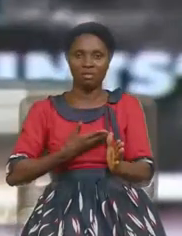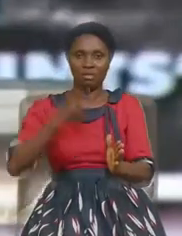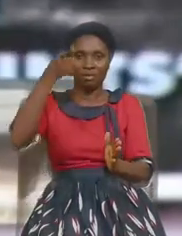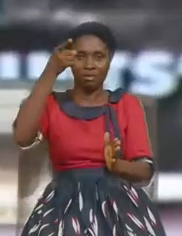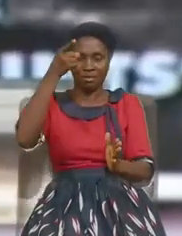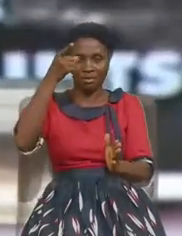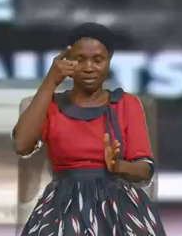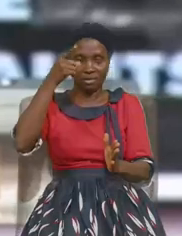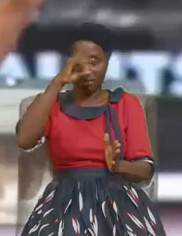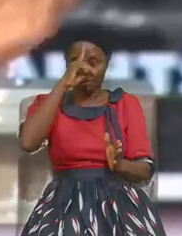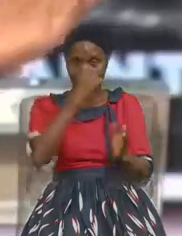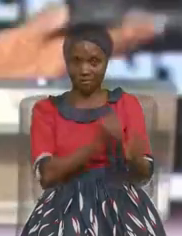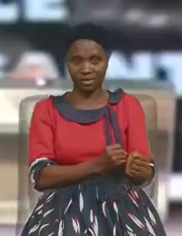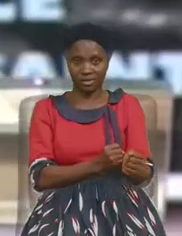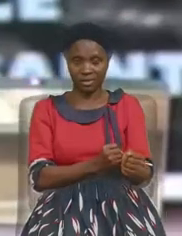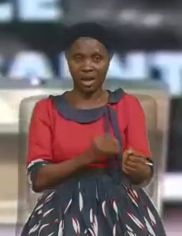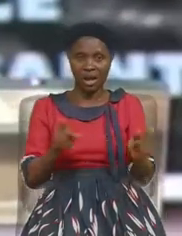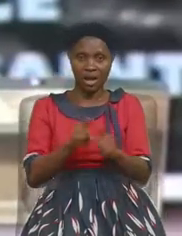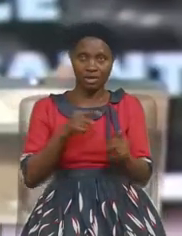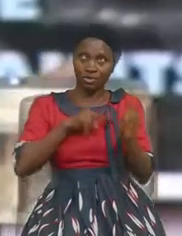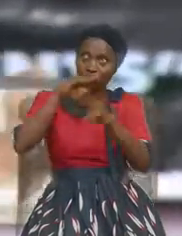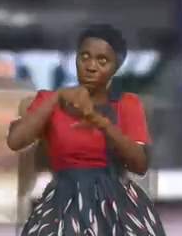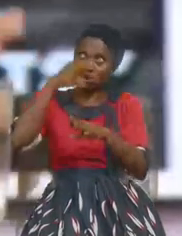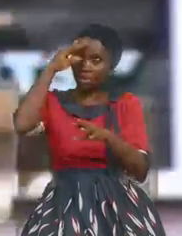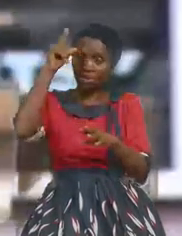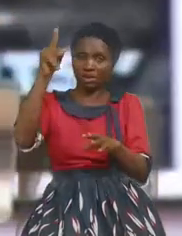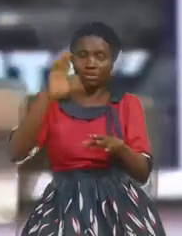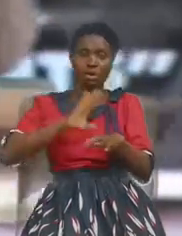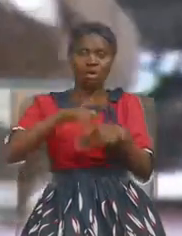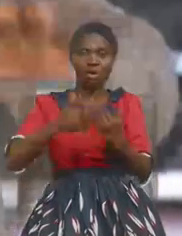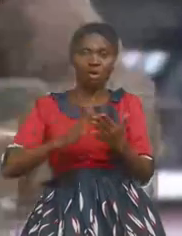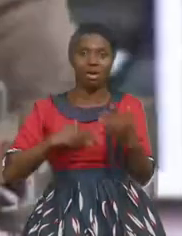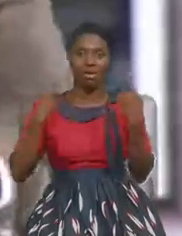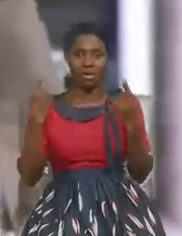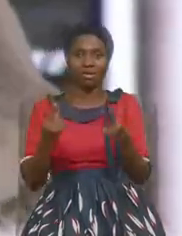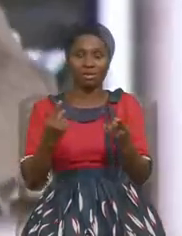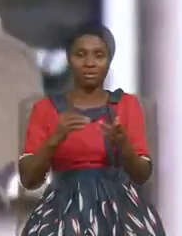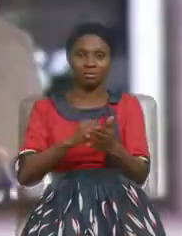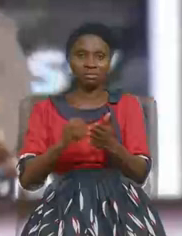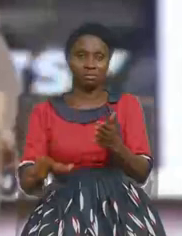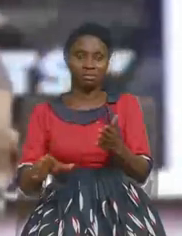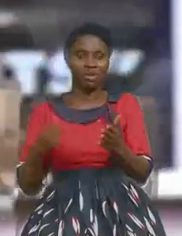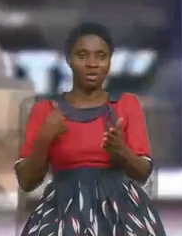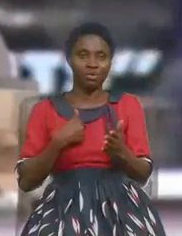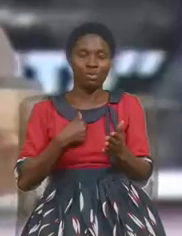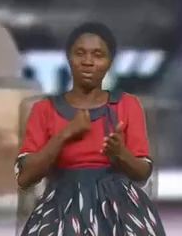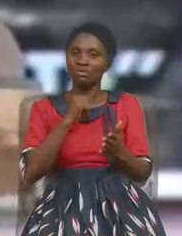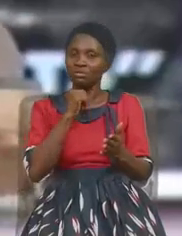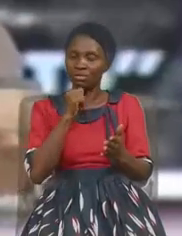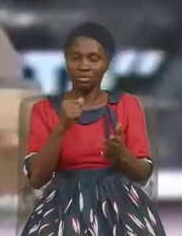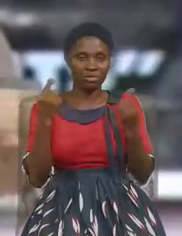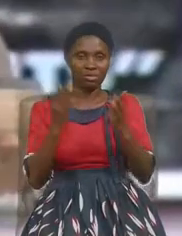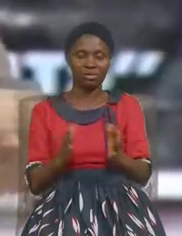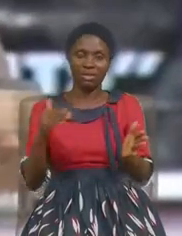sont tombés. Nous ne sommes plus des pécheurs, nous sommes maintenant devenus des saints. Un changement a eu lieu.